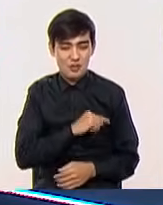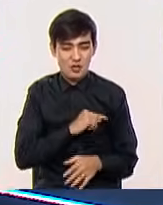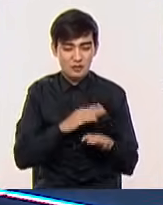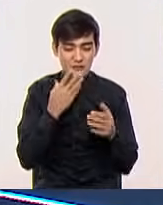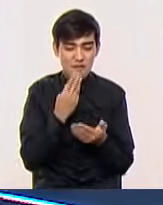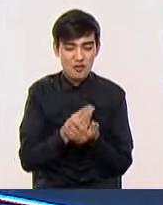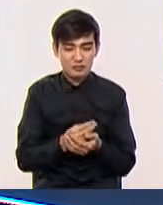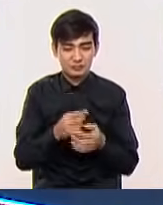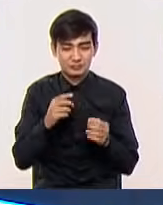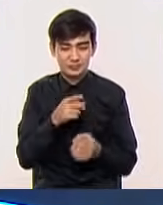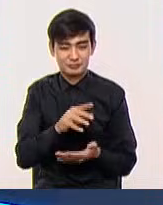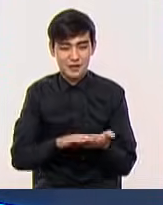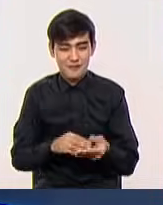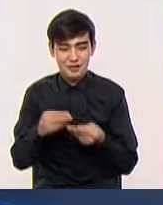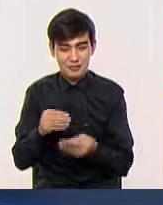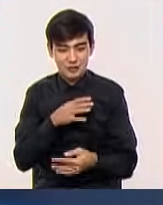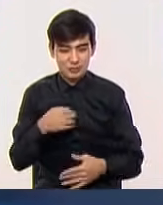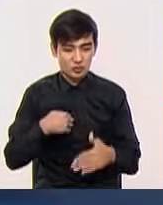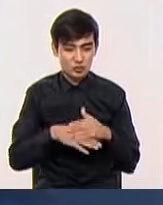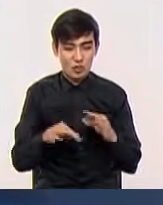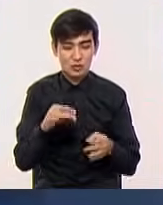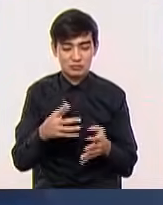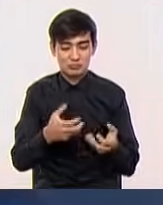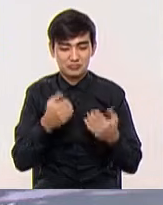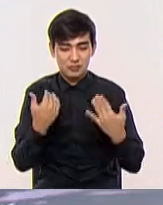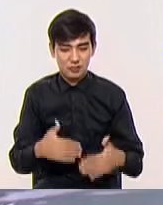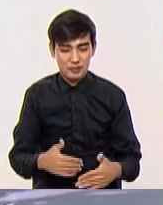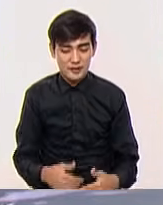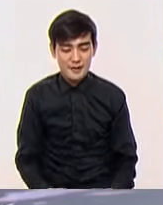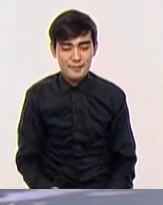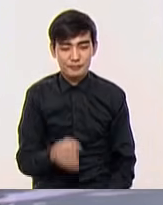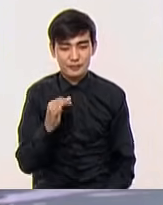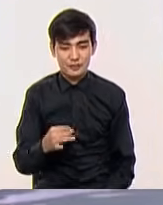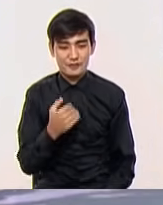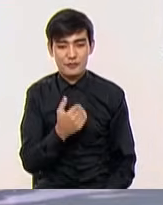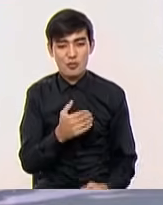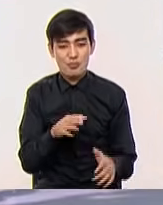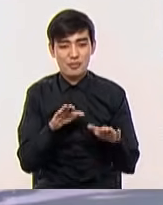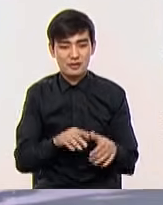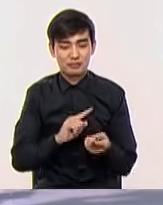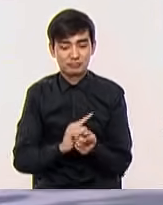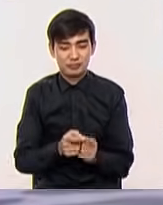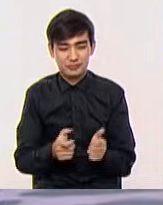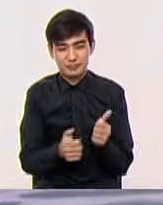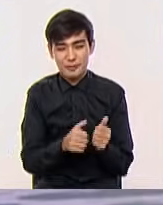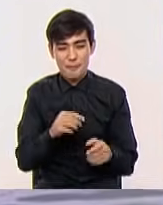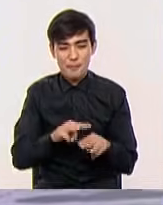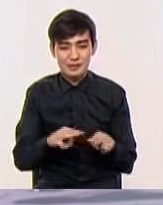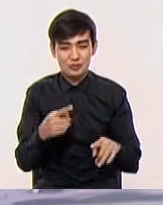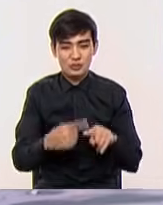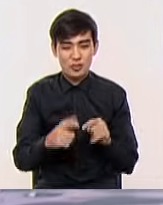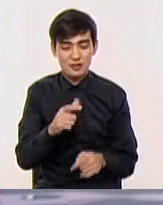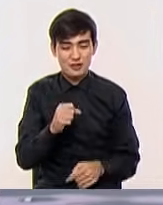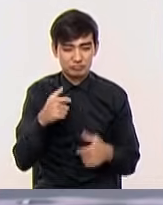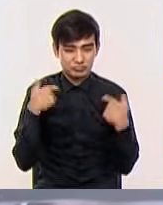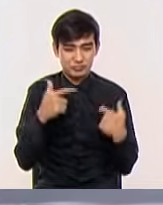қызметтен босату жөніндегі рапортын қарастырып, өтінішін қабылдады. Ал оның орнына қорғаныс министрі болып